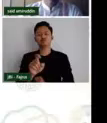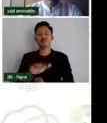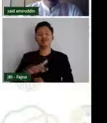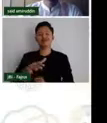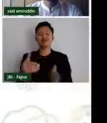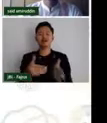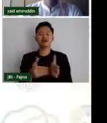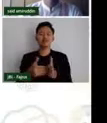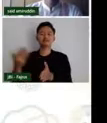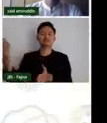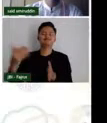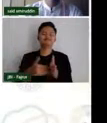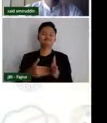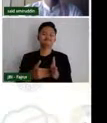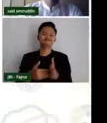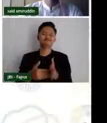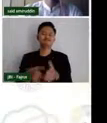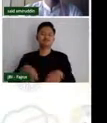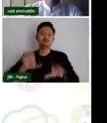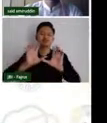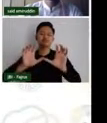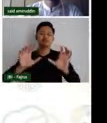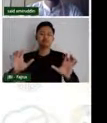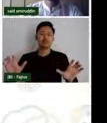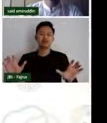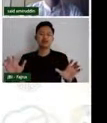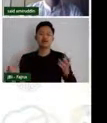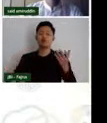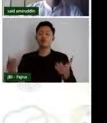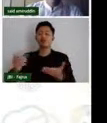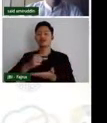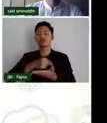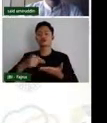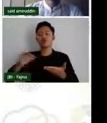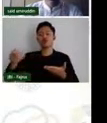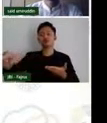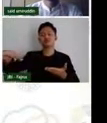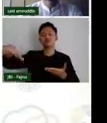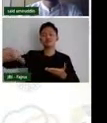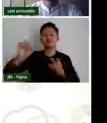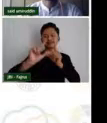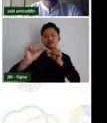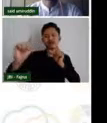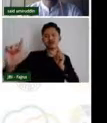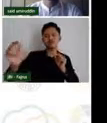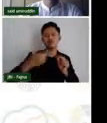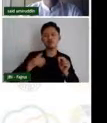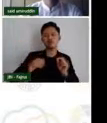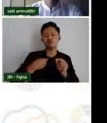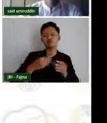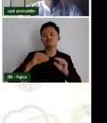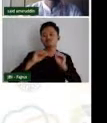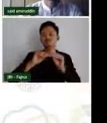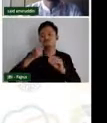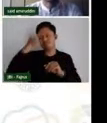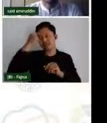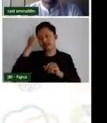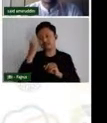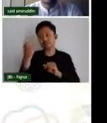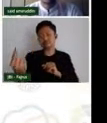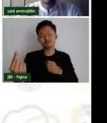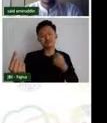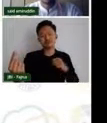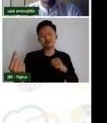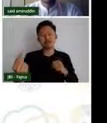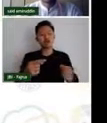mereka, dan sungguh banyak terjadi ini. Mungkin mereka yang sekolahnya jauh tidak bisa menyekolahkan anaknya di sekolah umum dengan alasan sekolah umum itu tidak ditunjuk sebagai